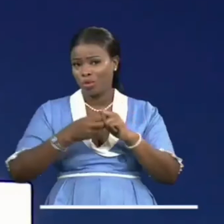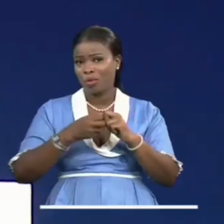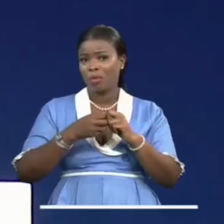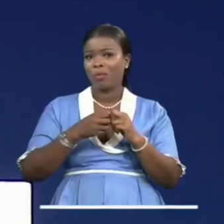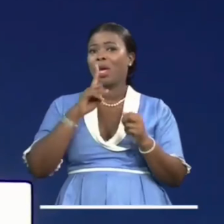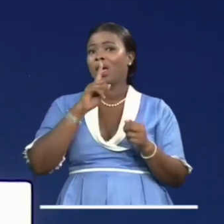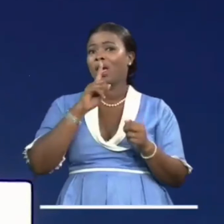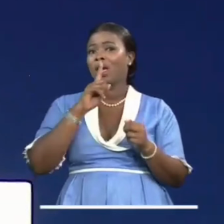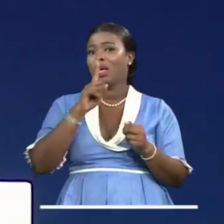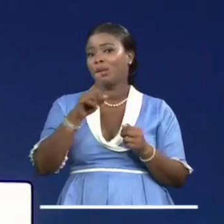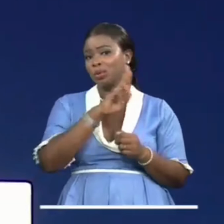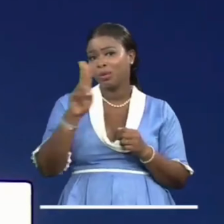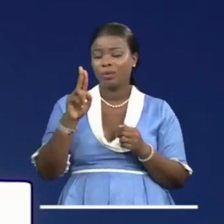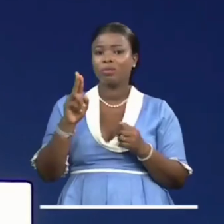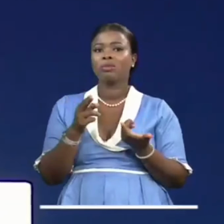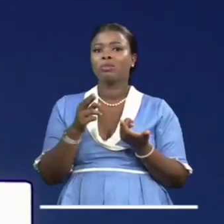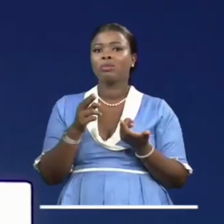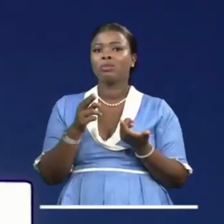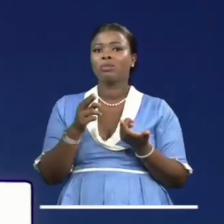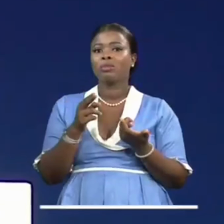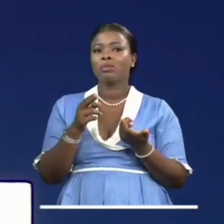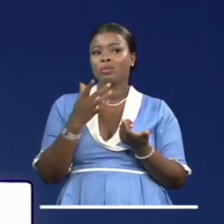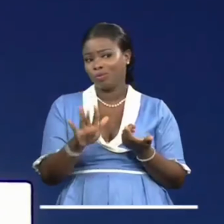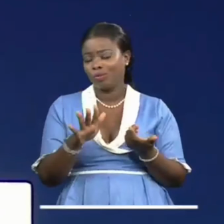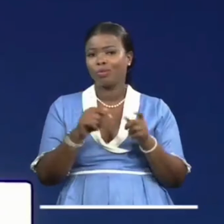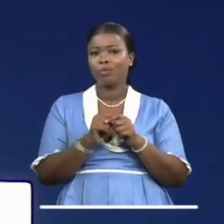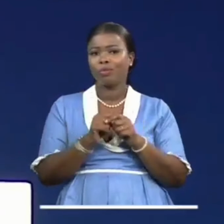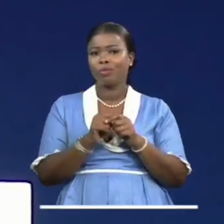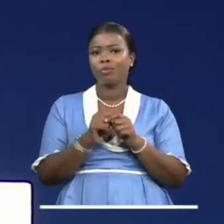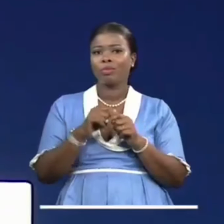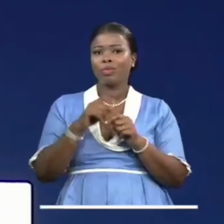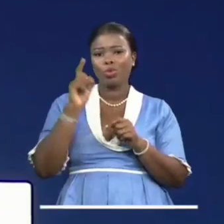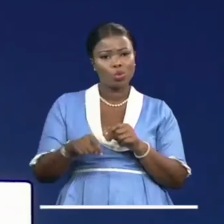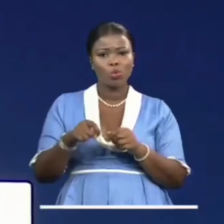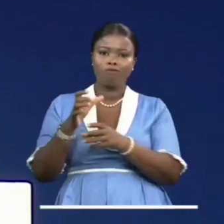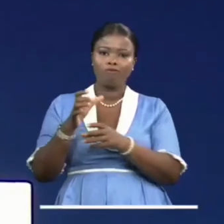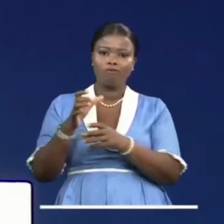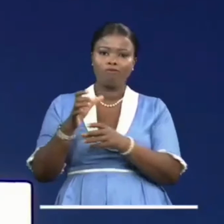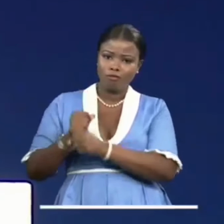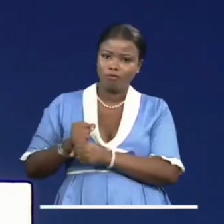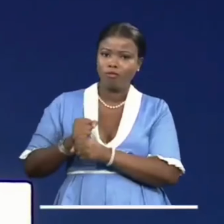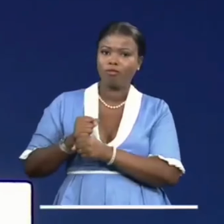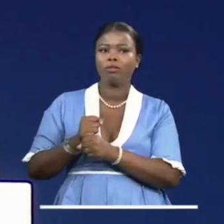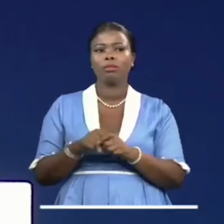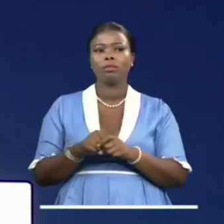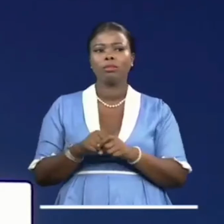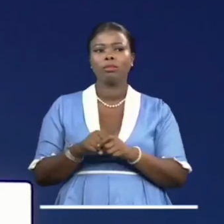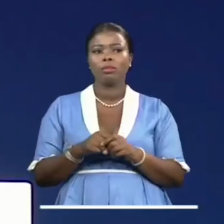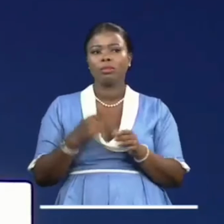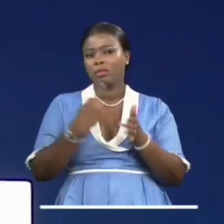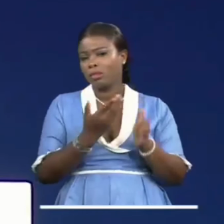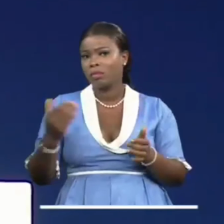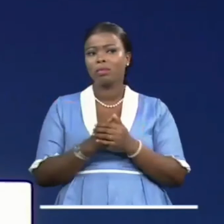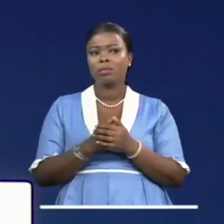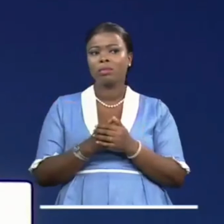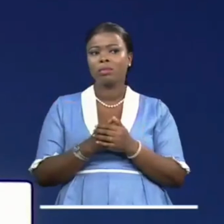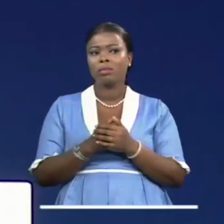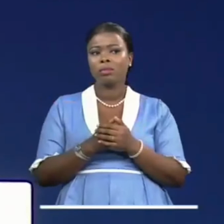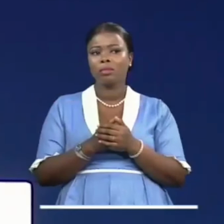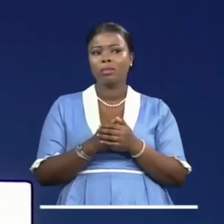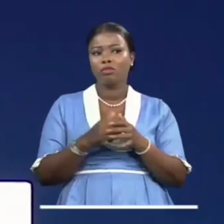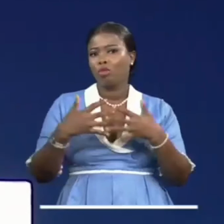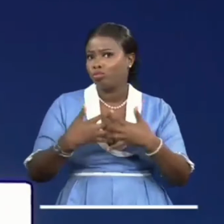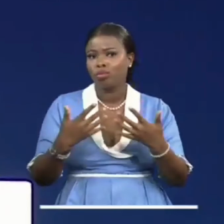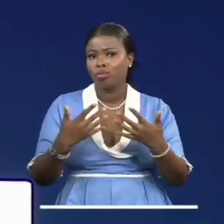Sénégal doit saisir fondamentalement nous avons déjà quelques atouts nous avons des infrastructures formidable nous avons beaucoup de